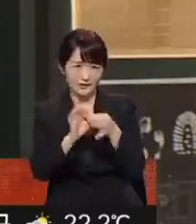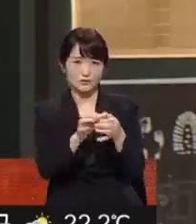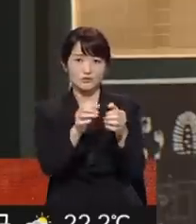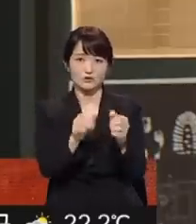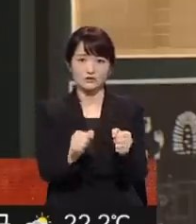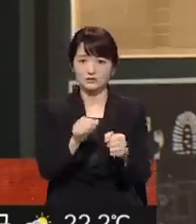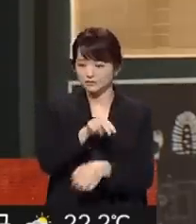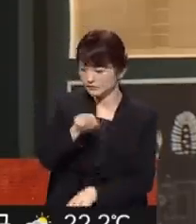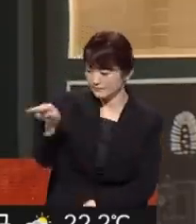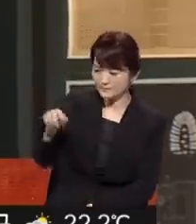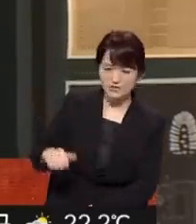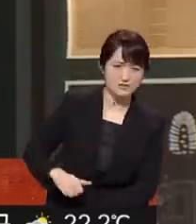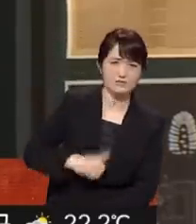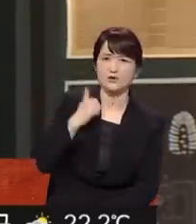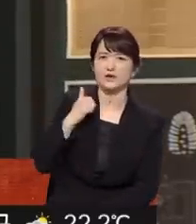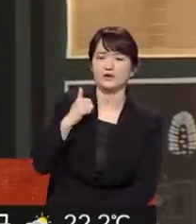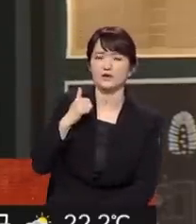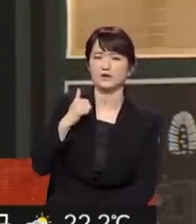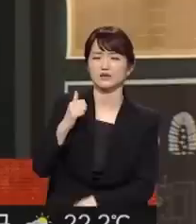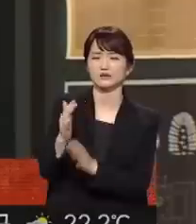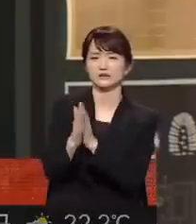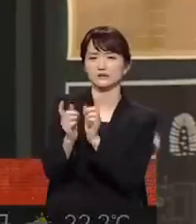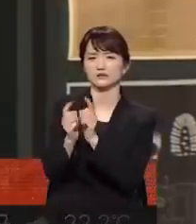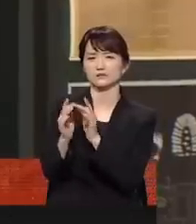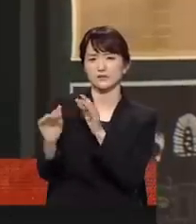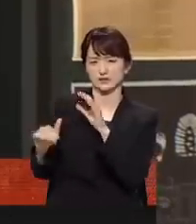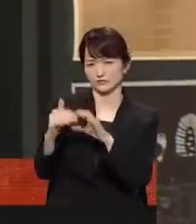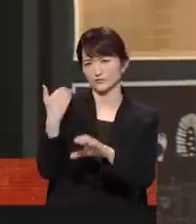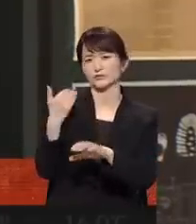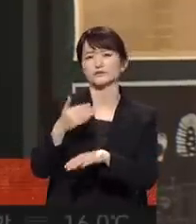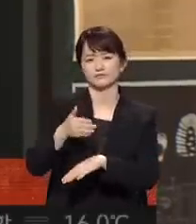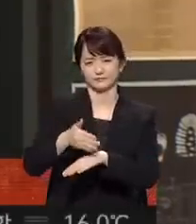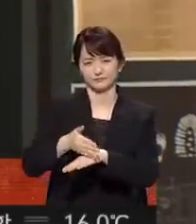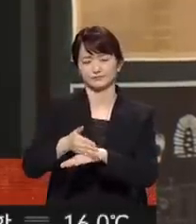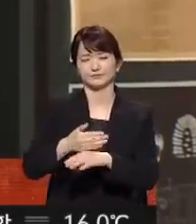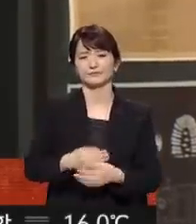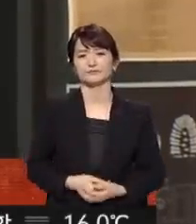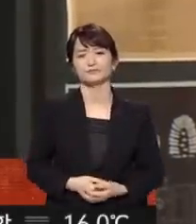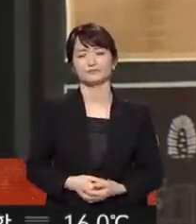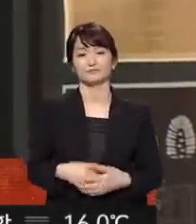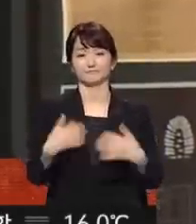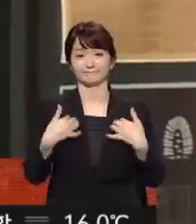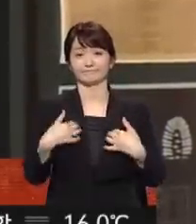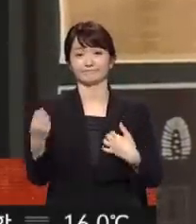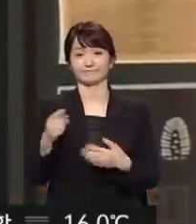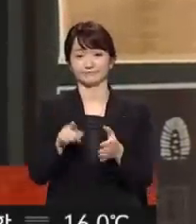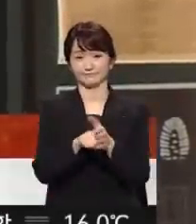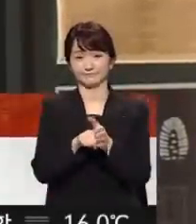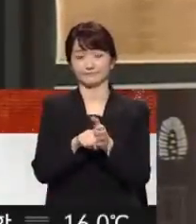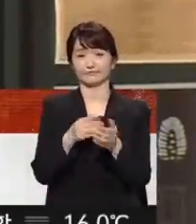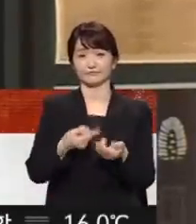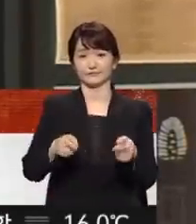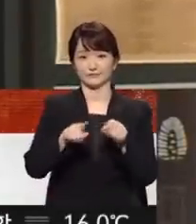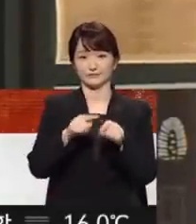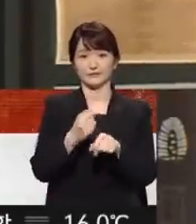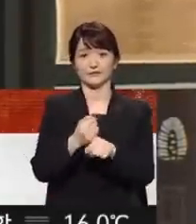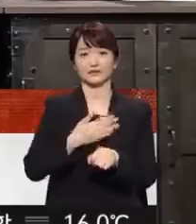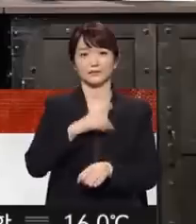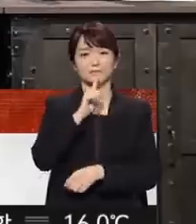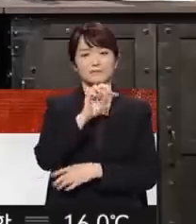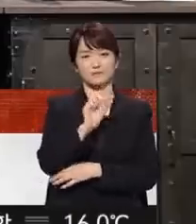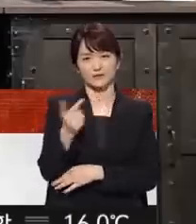너무 화가 난다고 저희한테 직접 메일을 주셨더라고요. 감사합니다. 자, 재미는 물론 의리로 함께하는 아세사와